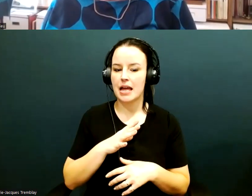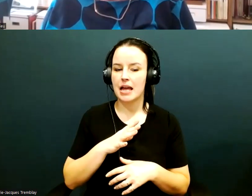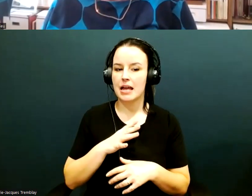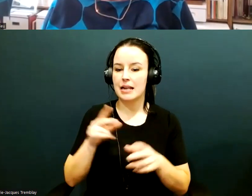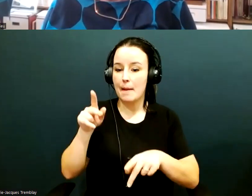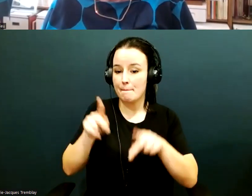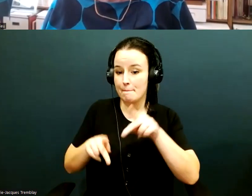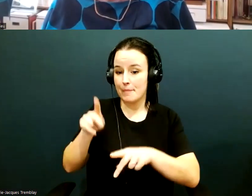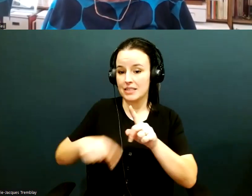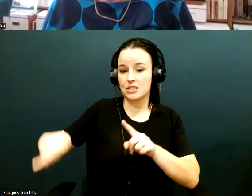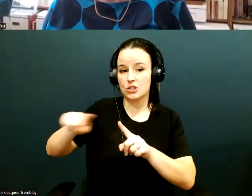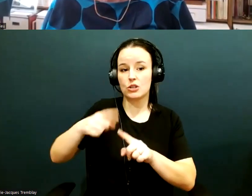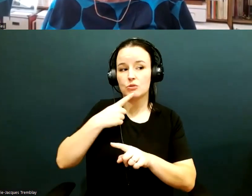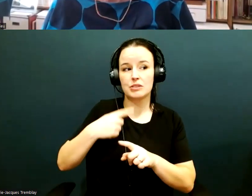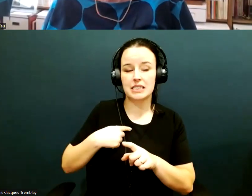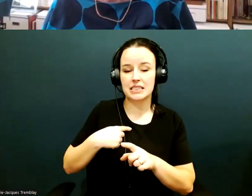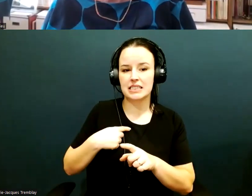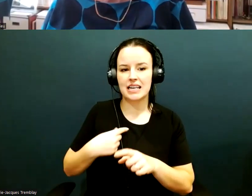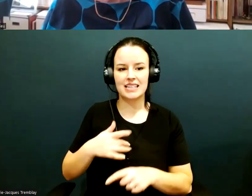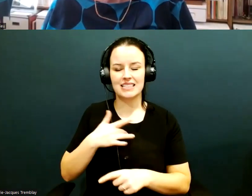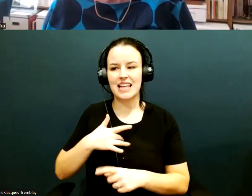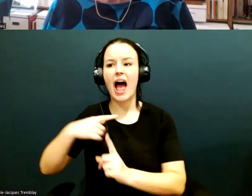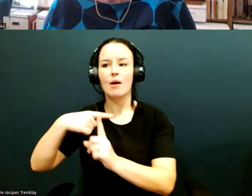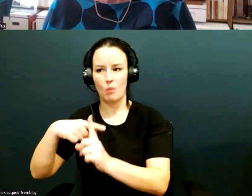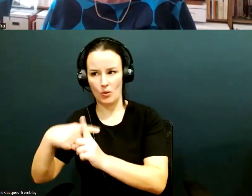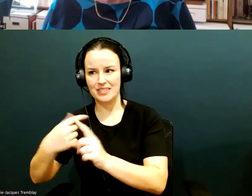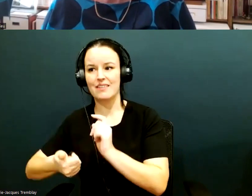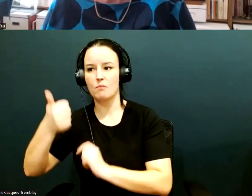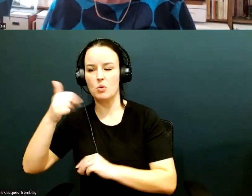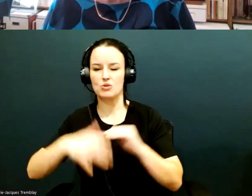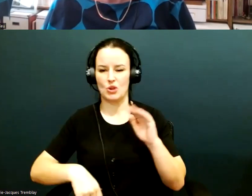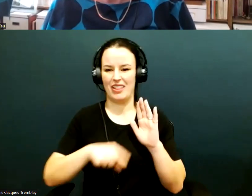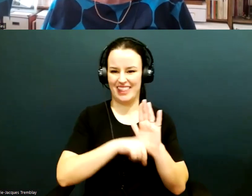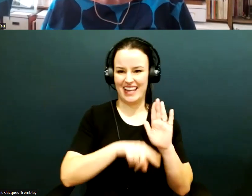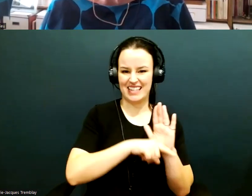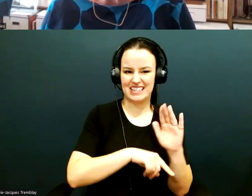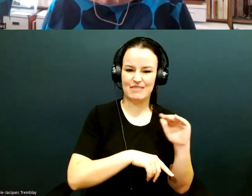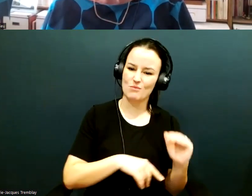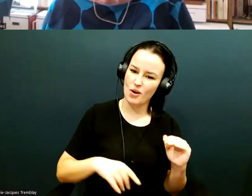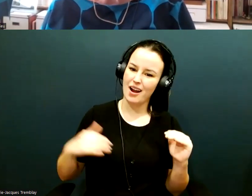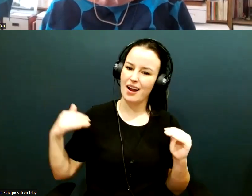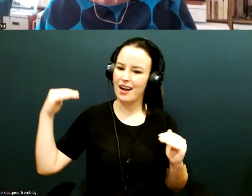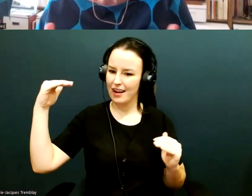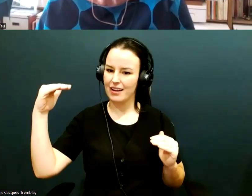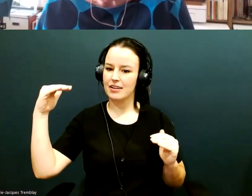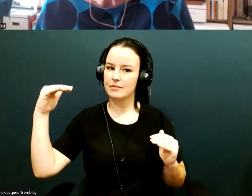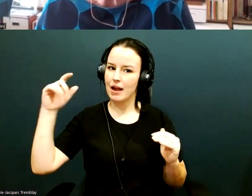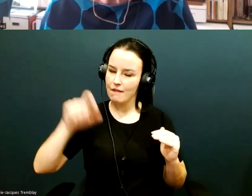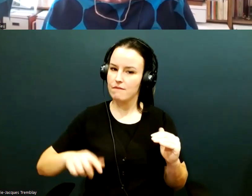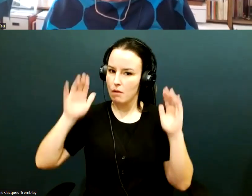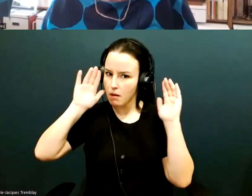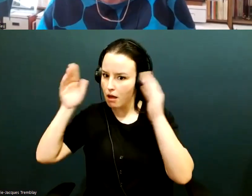nous disent il y a beaucoup plus de choses positives que de choses négatives qui se passent dans les milieux. Donc, et c'est là-dessus qu'il faut